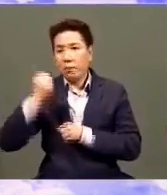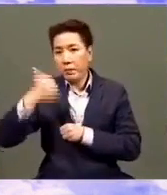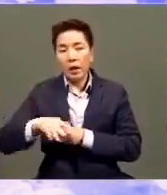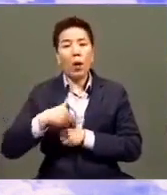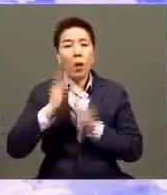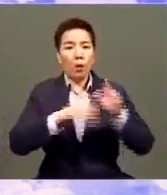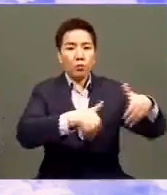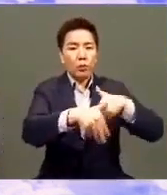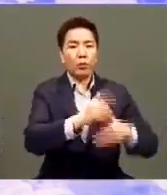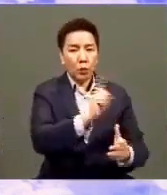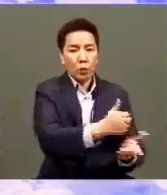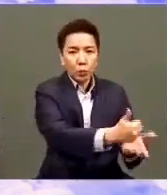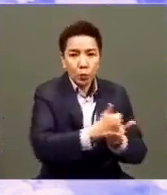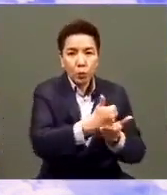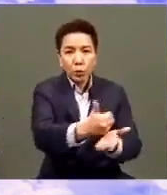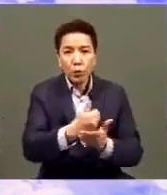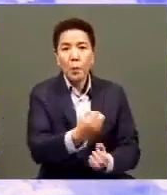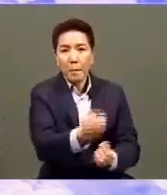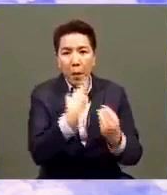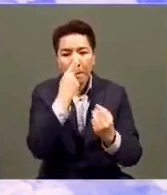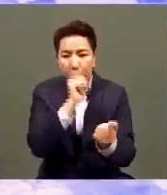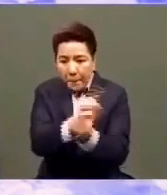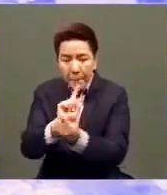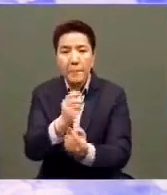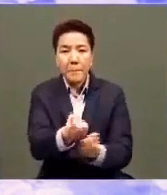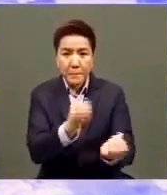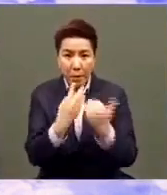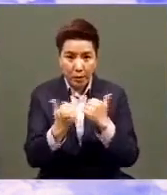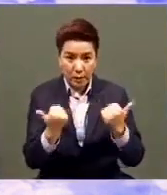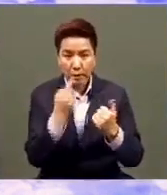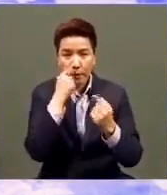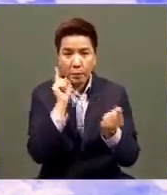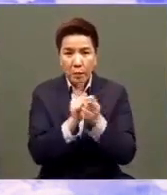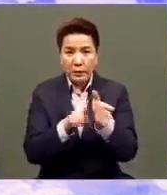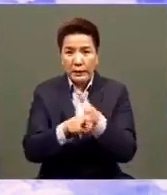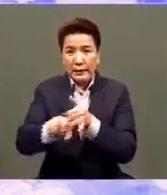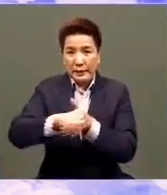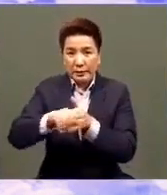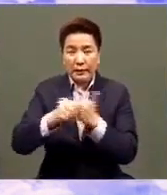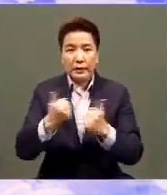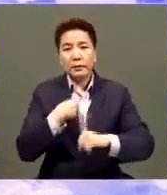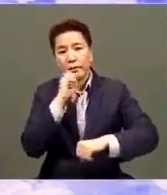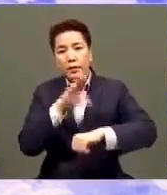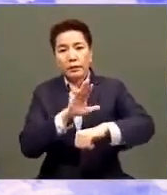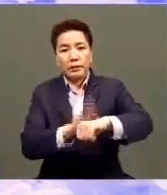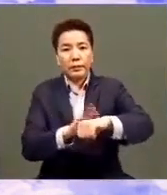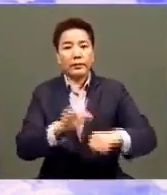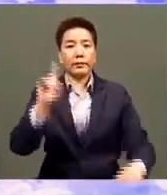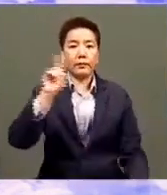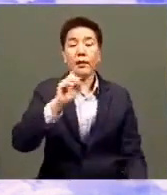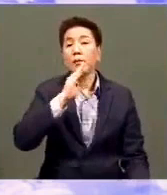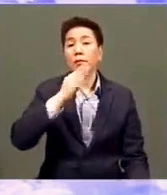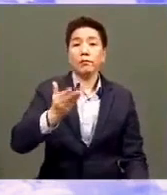เป็นตาแล้วก็รายงานด้วยค่ะในเรื่องของจังหวัดที่พบผู้ติดเชื้อเน้นย้ำเสมอนะคะว่าถ้